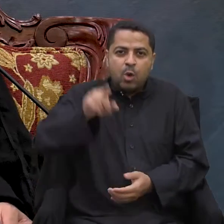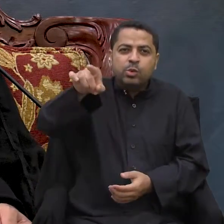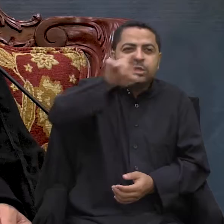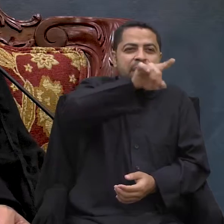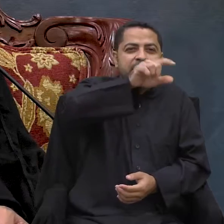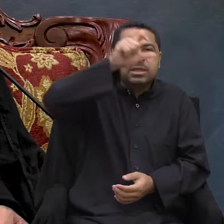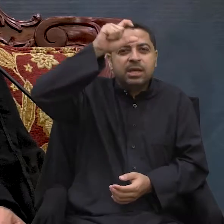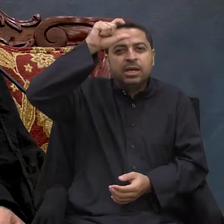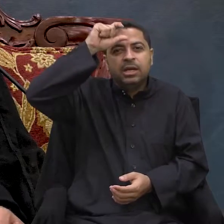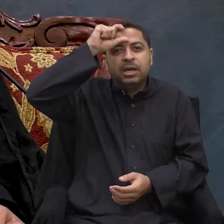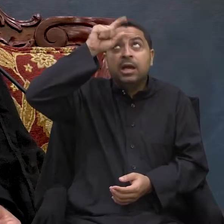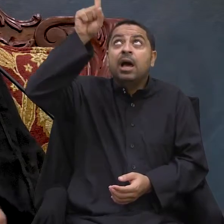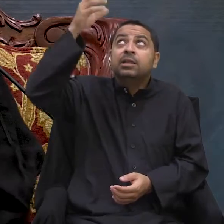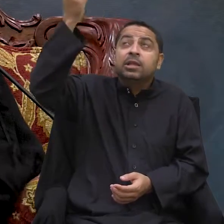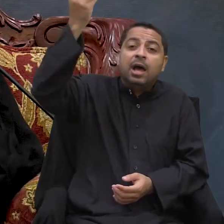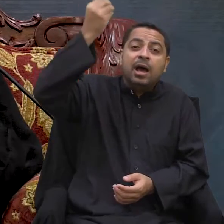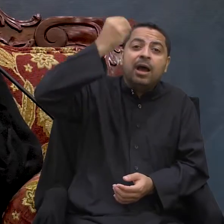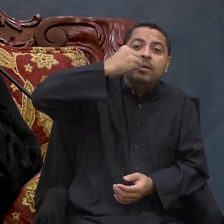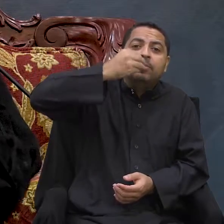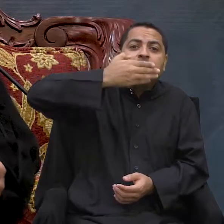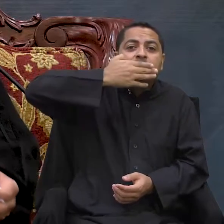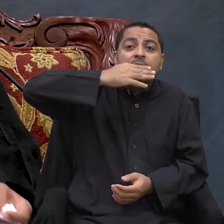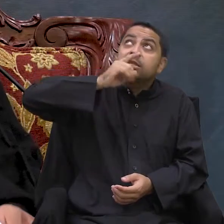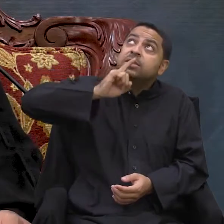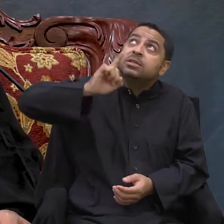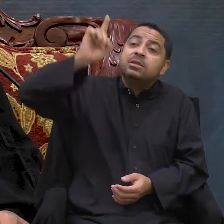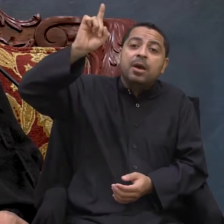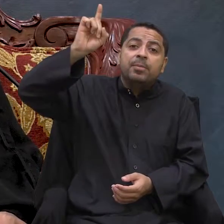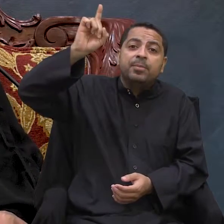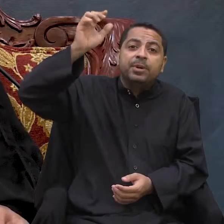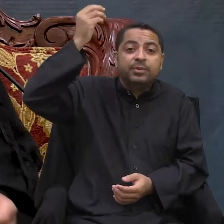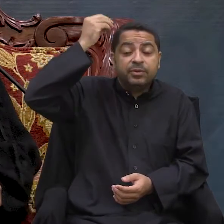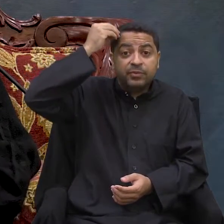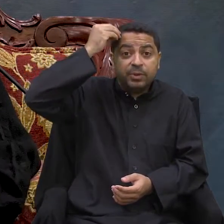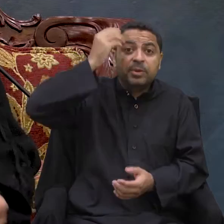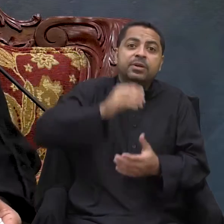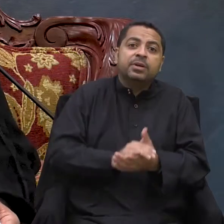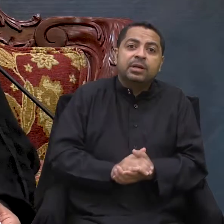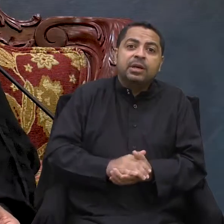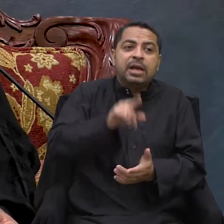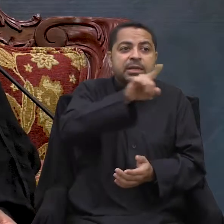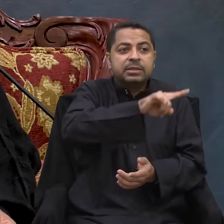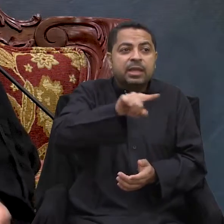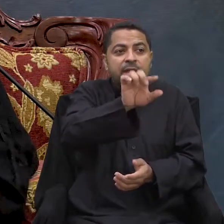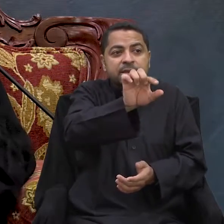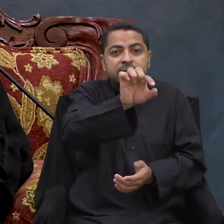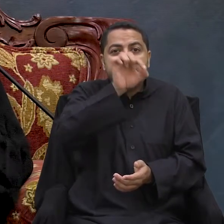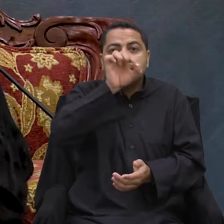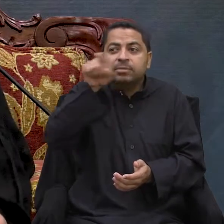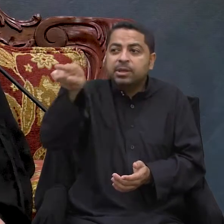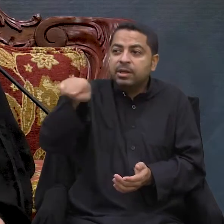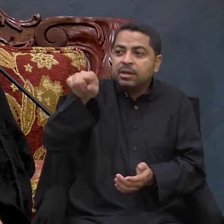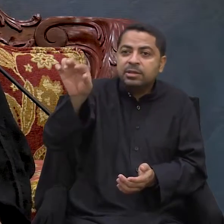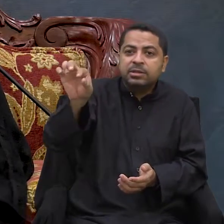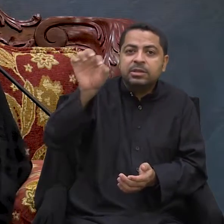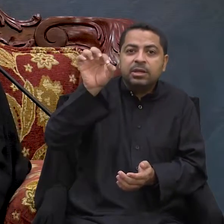الله سبحانه وتعالى، تفضل علينا ربنا أن انتخبنا